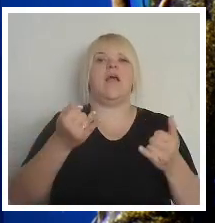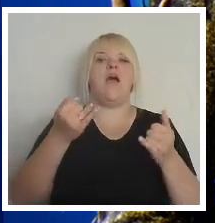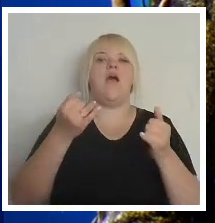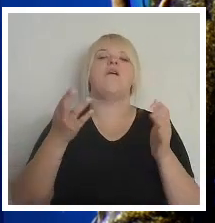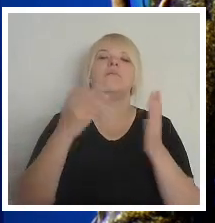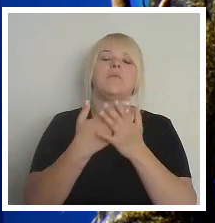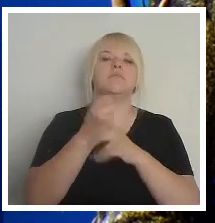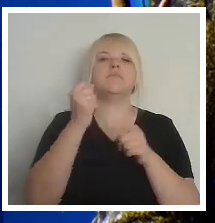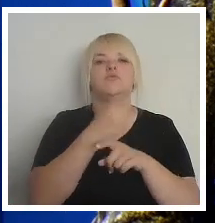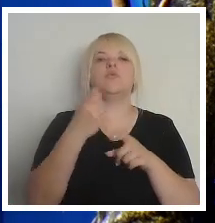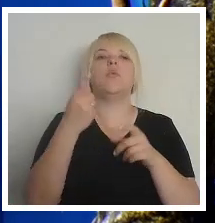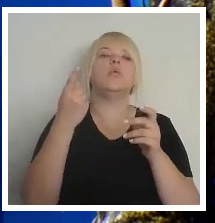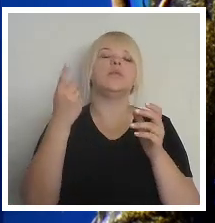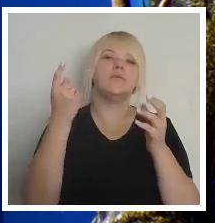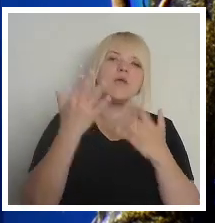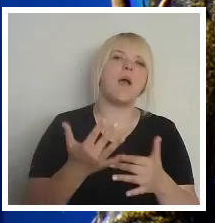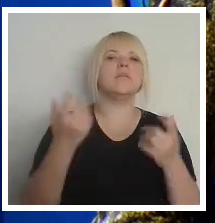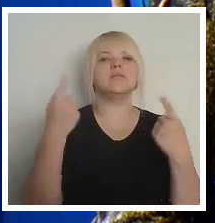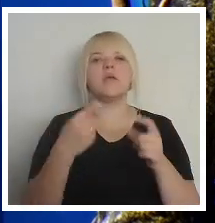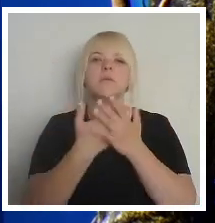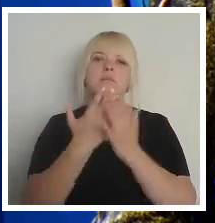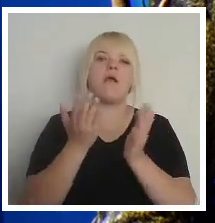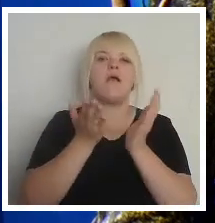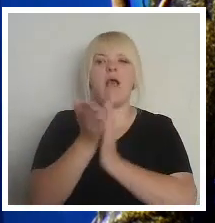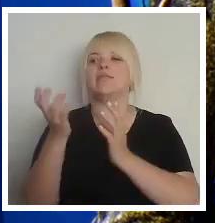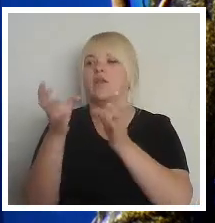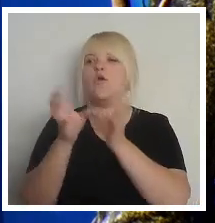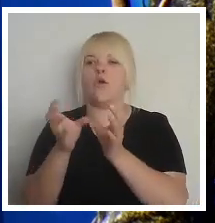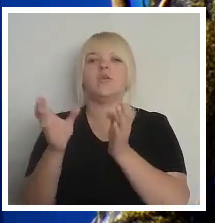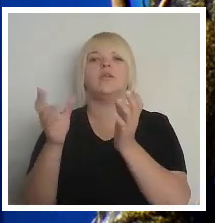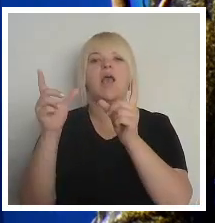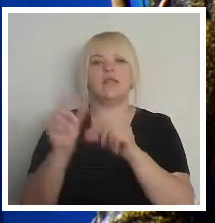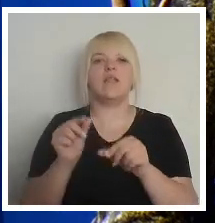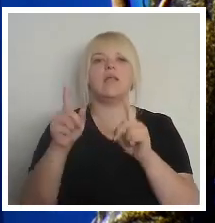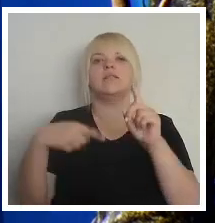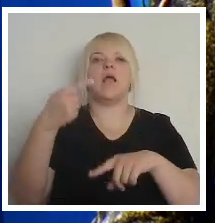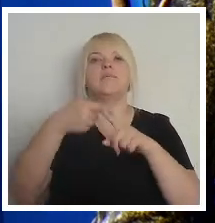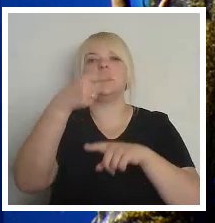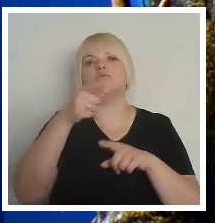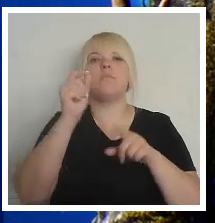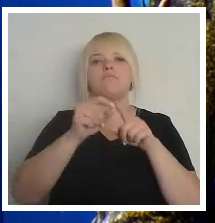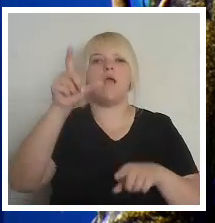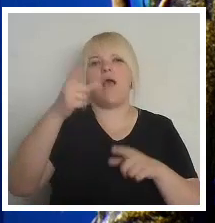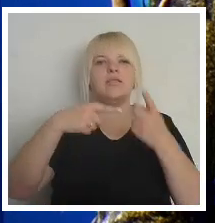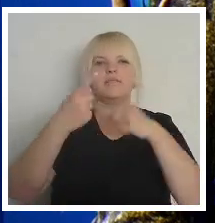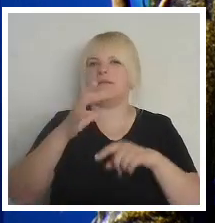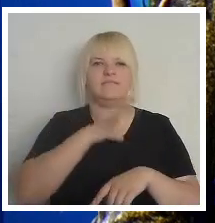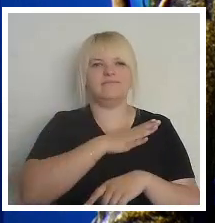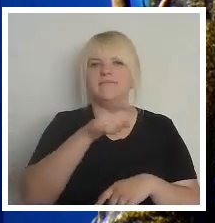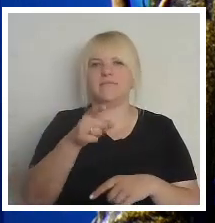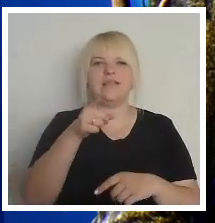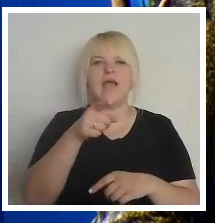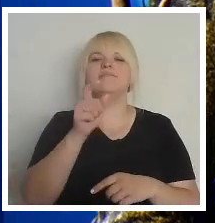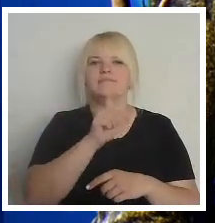laikā tu nolaidīsi cenu kādai kategorijai, tad nākamajā reizē tu nekad nevarēsi pacelt atpakaļ. Mēs esam uz tā